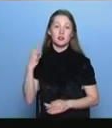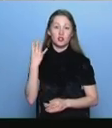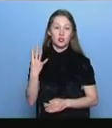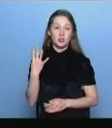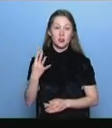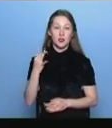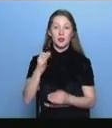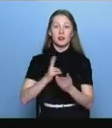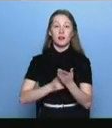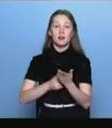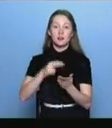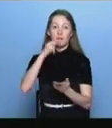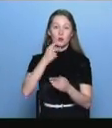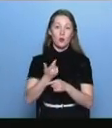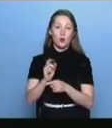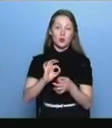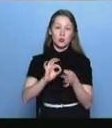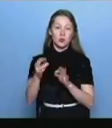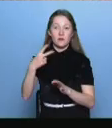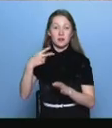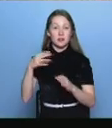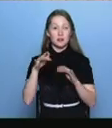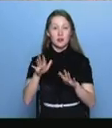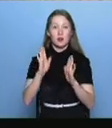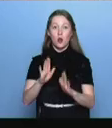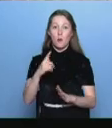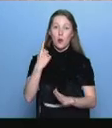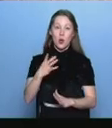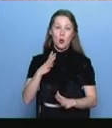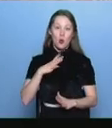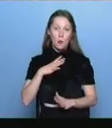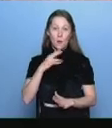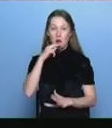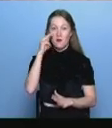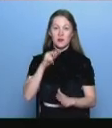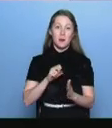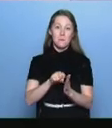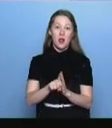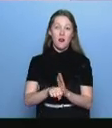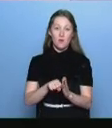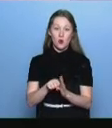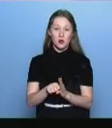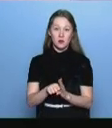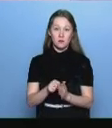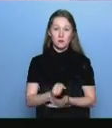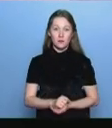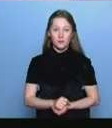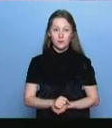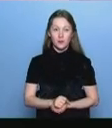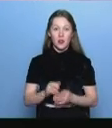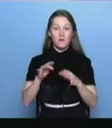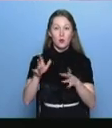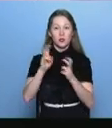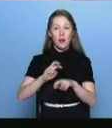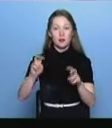доказать вину очень сложно. Из 20 дел только по одному был вынесен обвинительный приговор. В ходе расследования по месту жительства